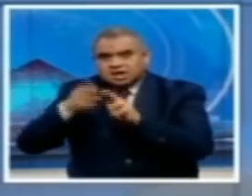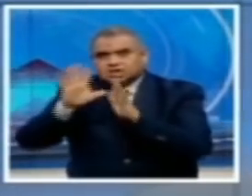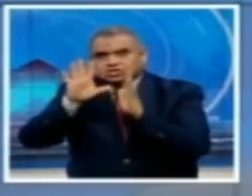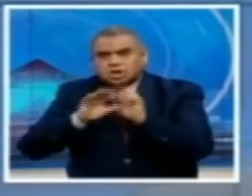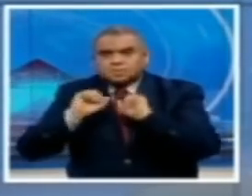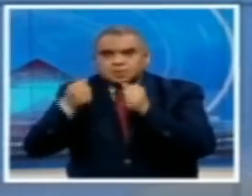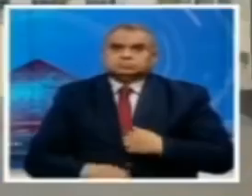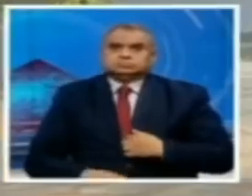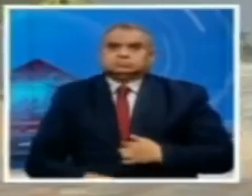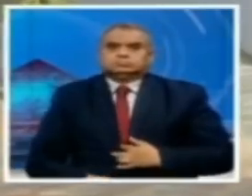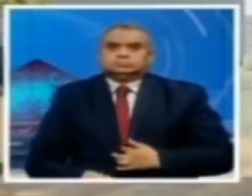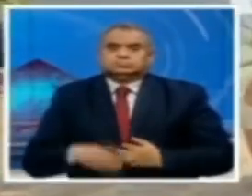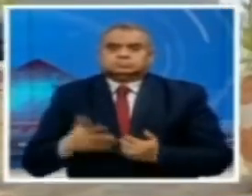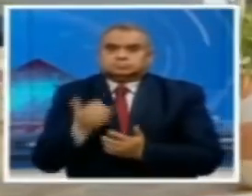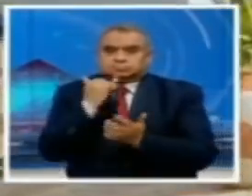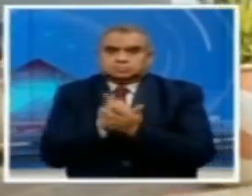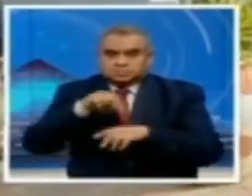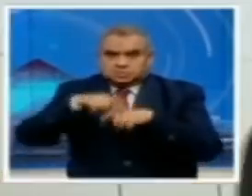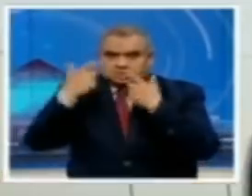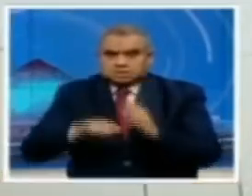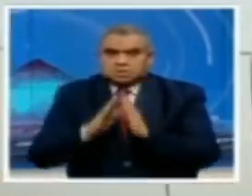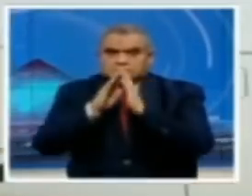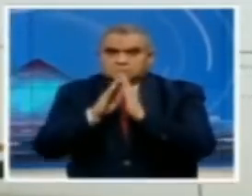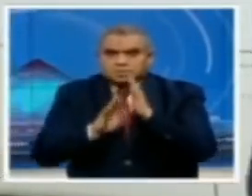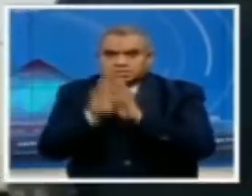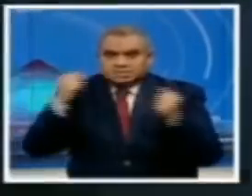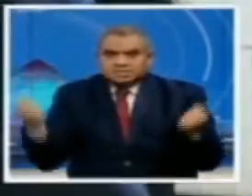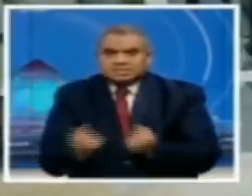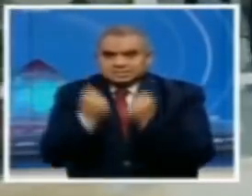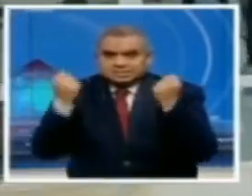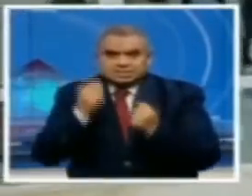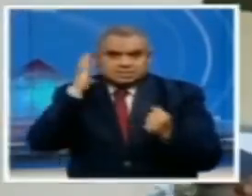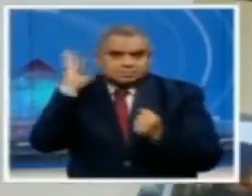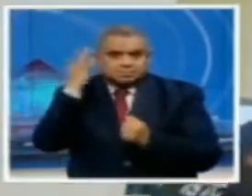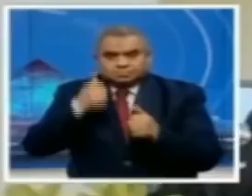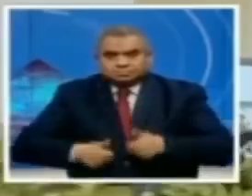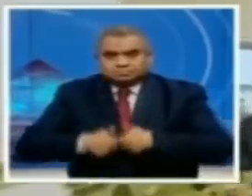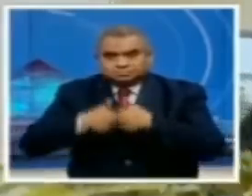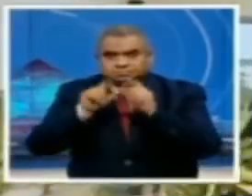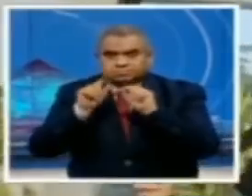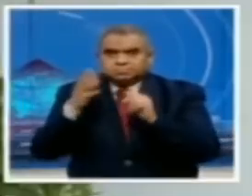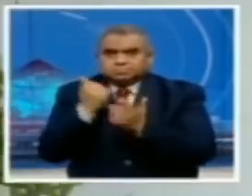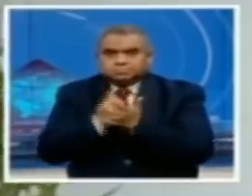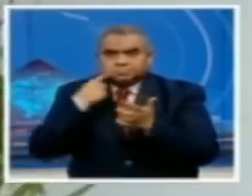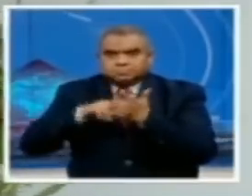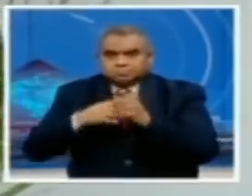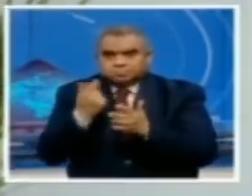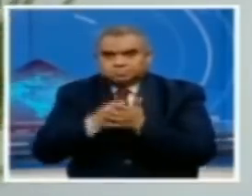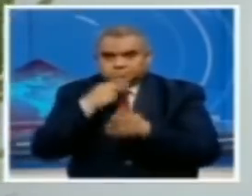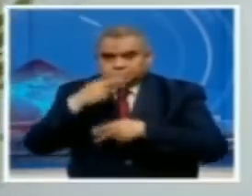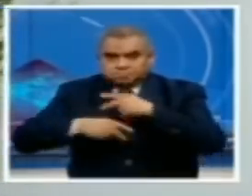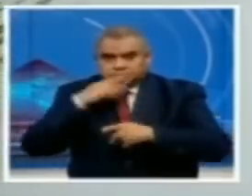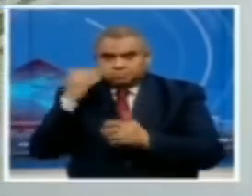الشرعية. تمتلك مصر إمكانات تدريبية أمنية كبيرة بشرية ولوجستية، يتم